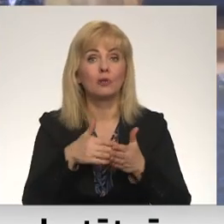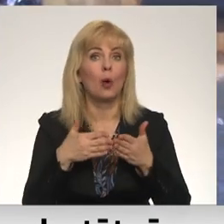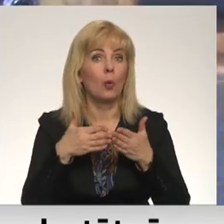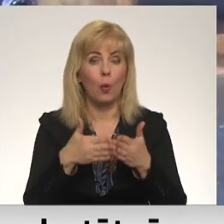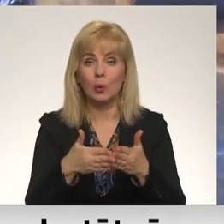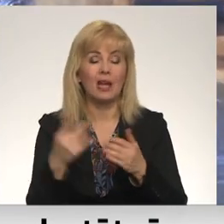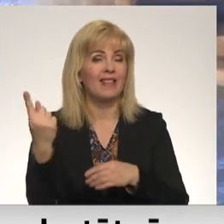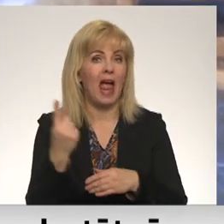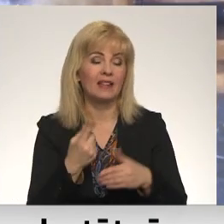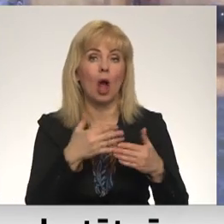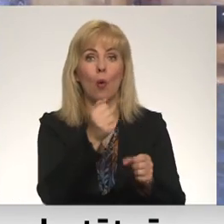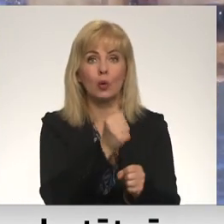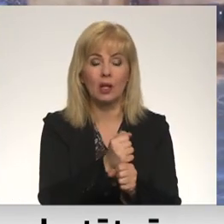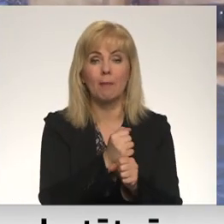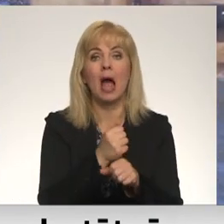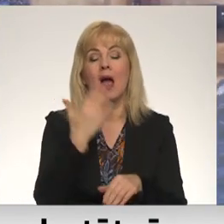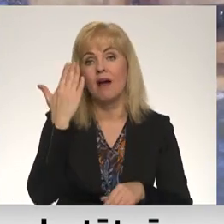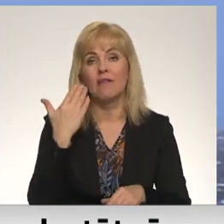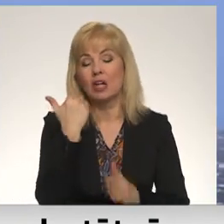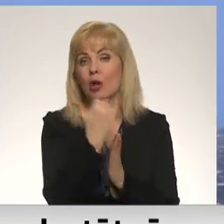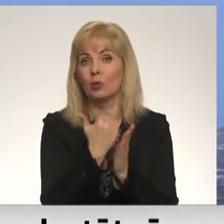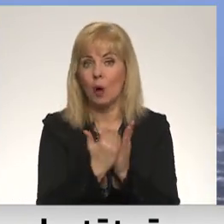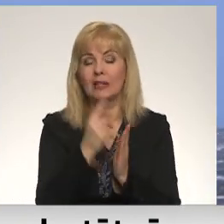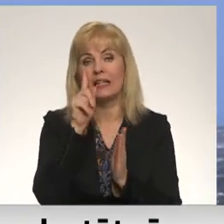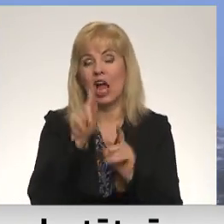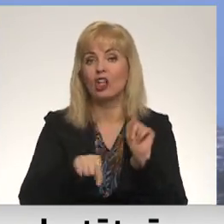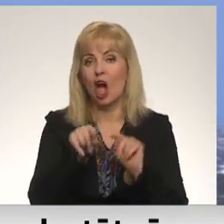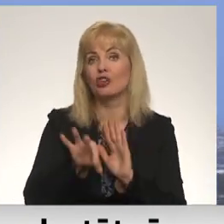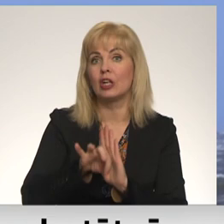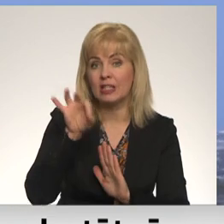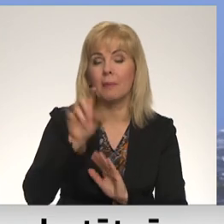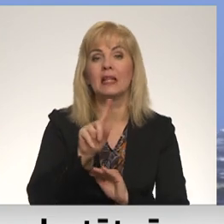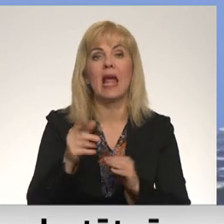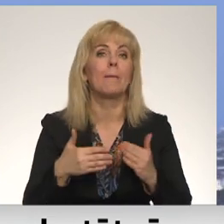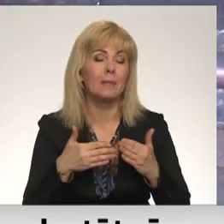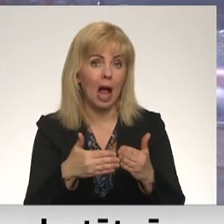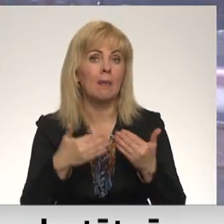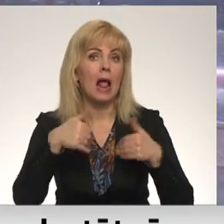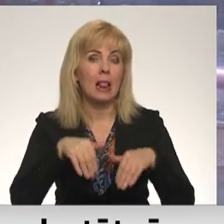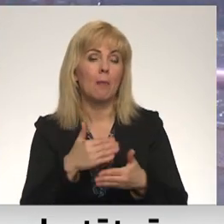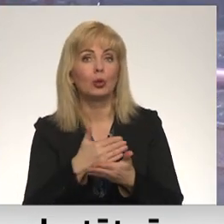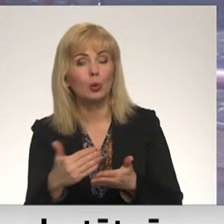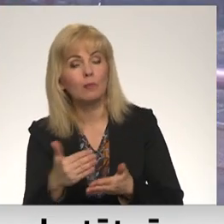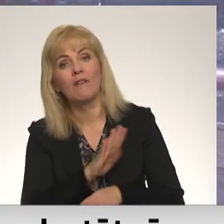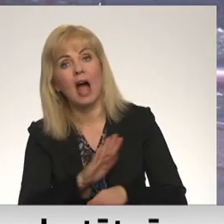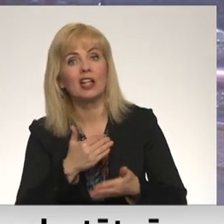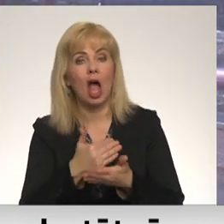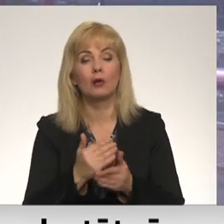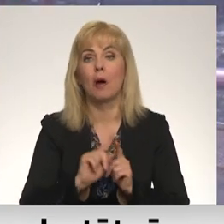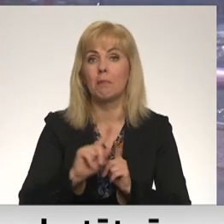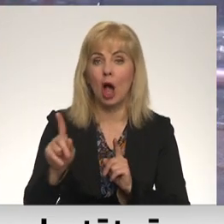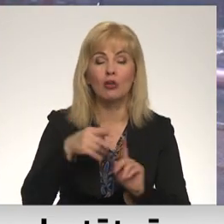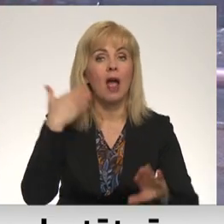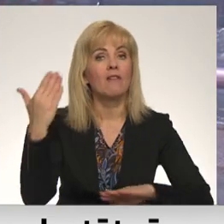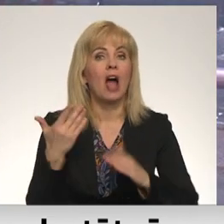un neienāk ostās, tomēr Ventspils ostas noteikumi paredz izņēmumus, un tie ir prāmi. Lēmumu turpināt vai neturpināt maršrutu vētras